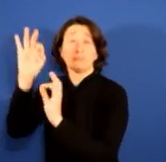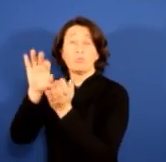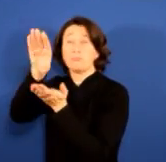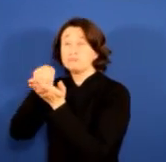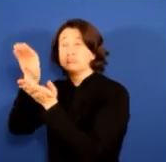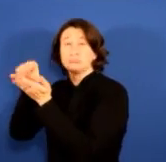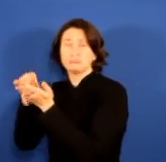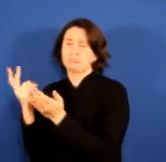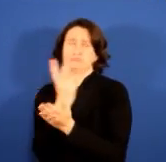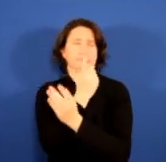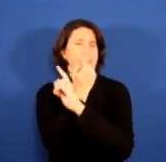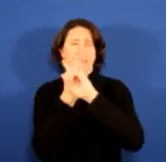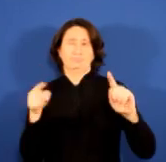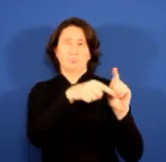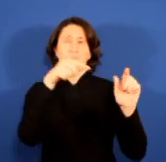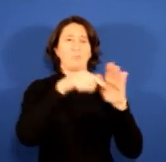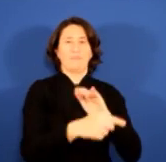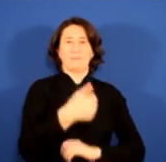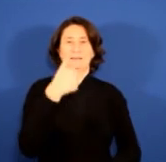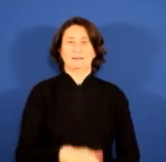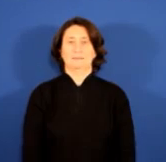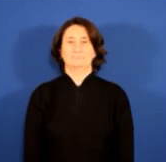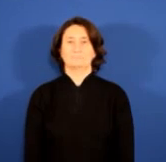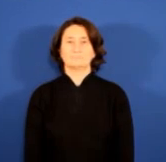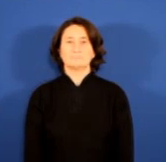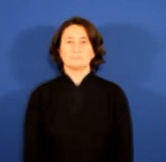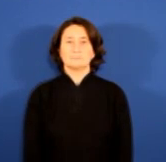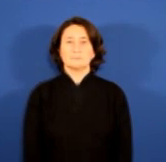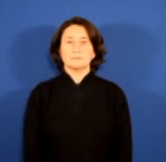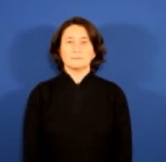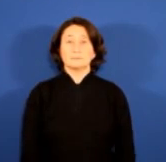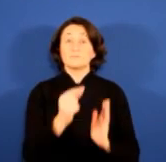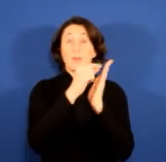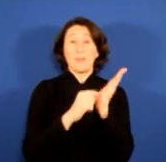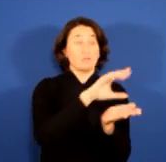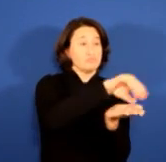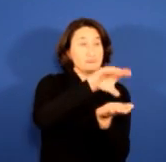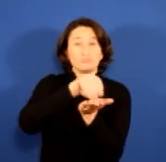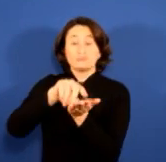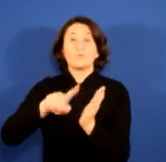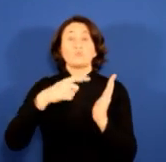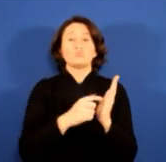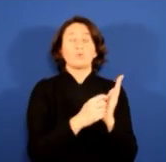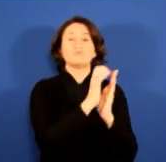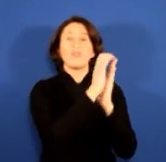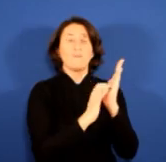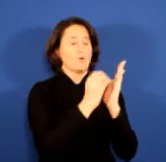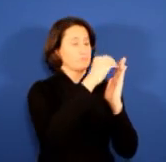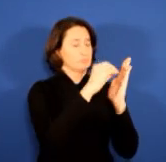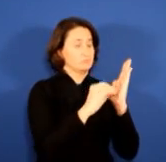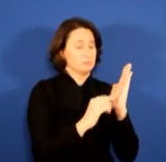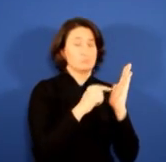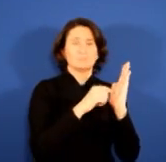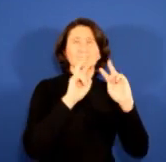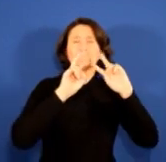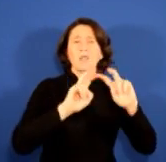nortzuk aurkitzen duten lana eta nolako lana aurkitzen duten. Horren bestez, langile okupatuen enplegu galera aztertu alda, baita aurreko